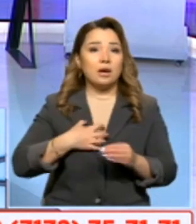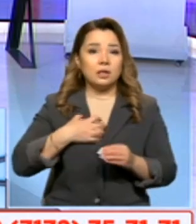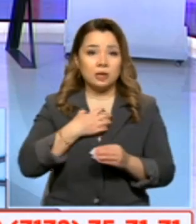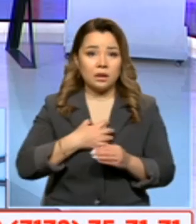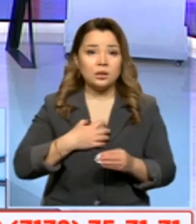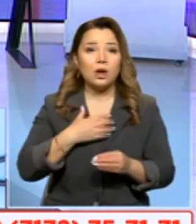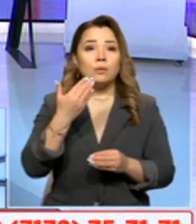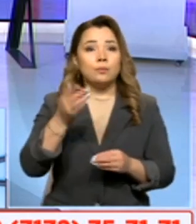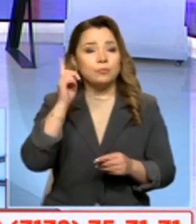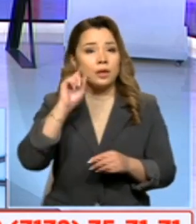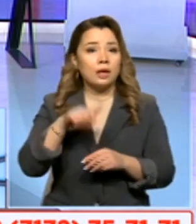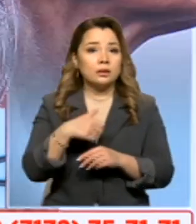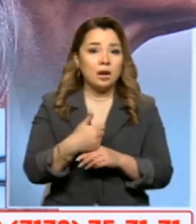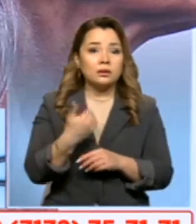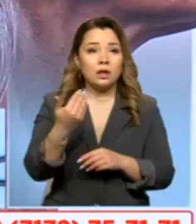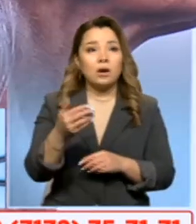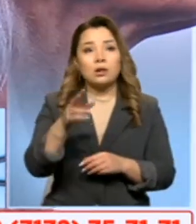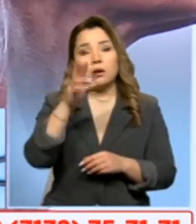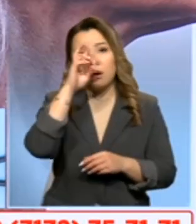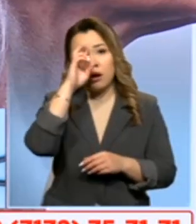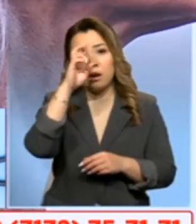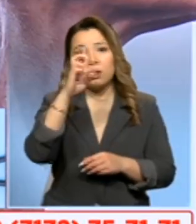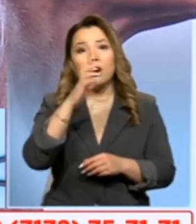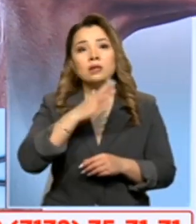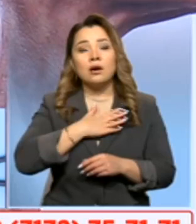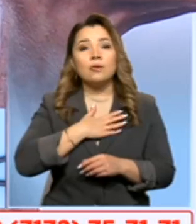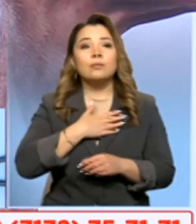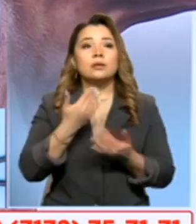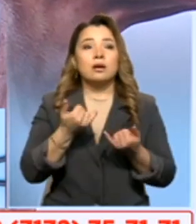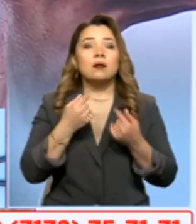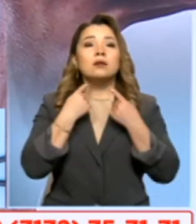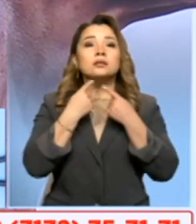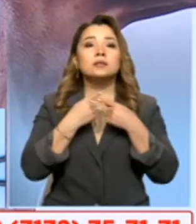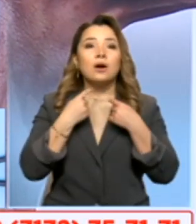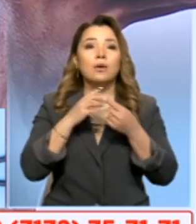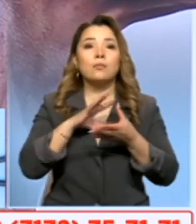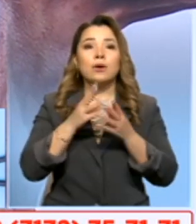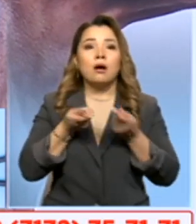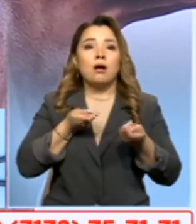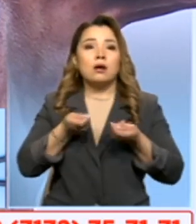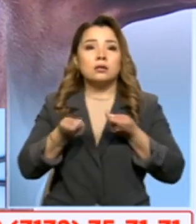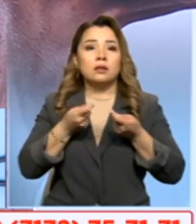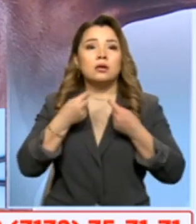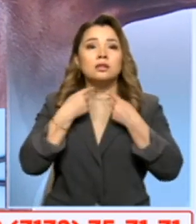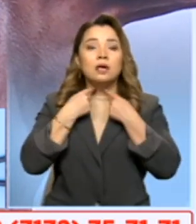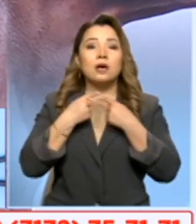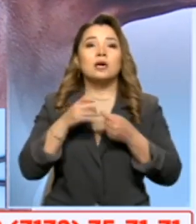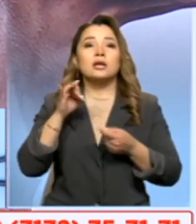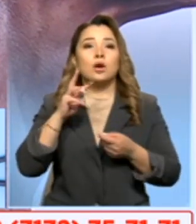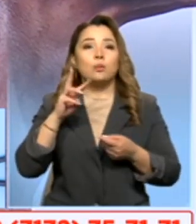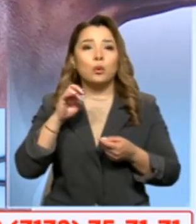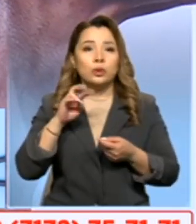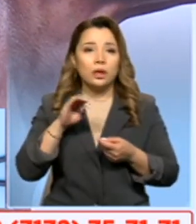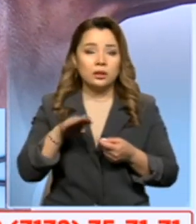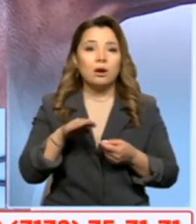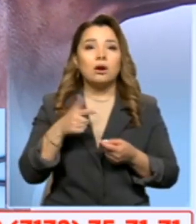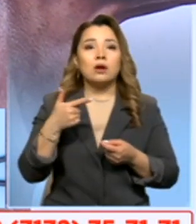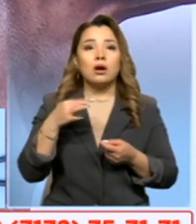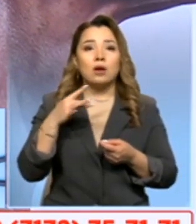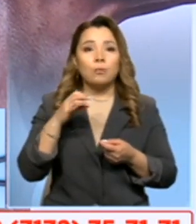ең басты сіздер білесіздер, королева дейміз, біздің қалқанша без, ол королева бүкіл ағзаның, иммундық жүйенің,